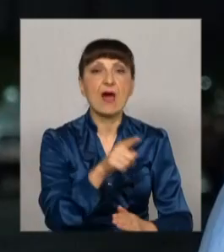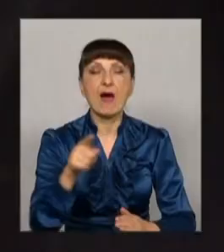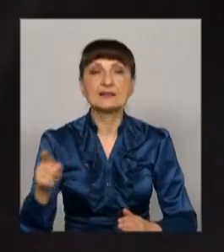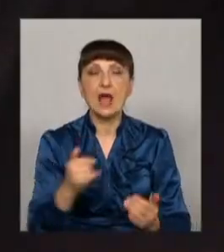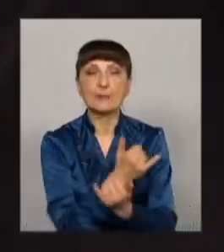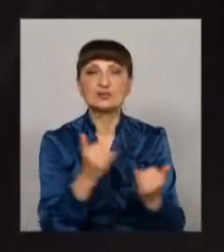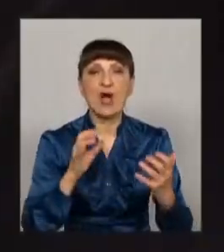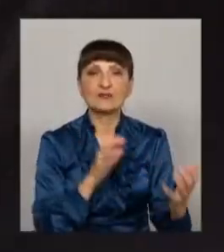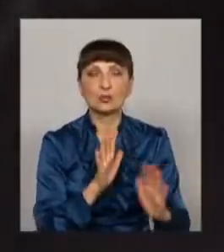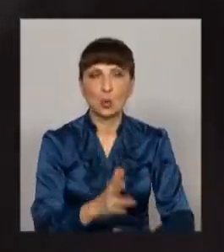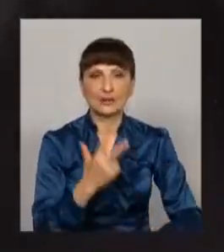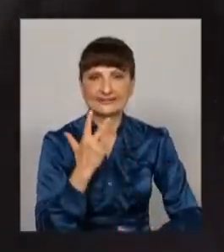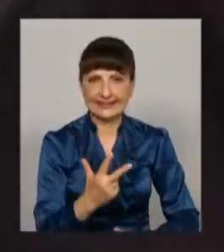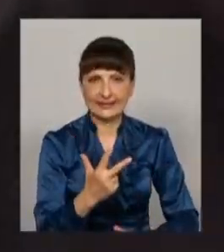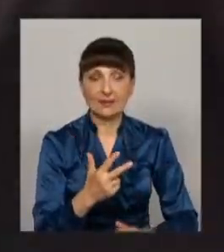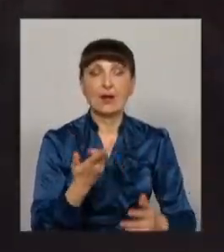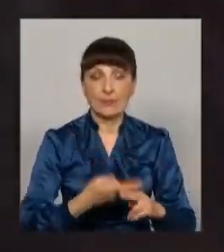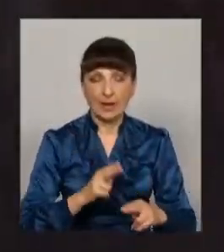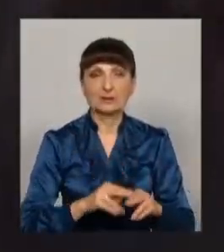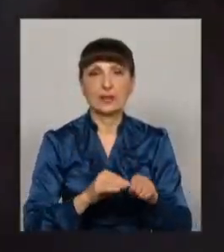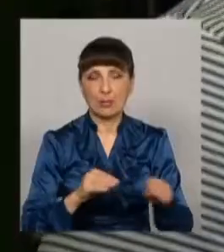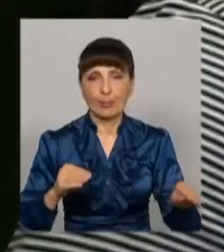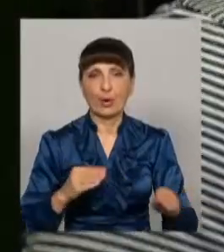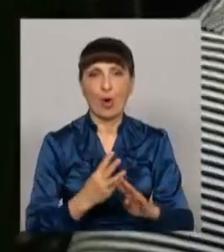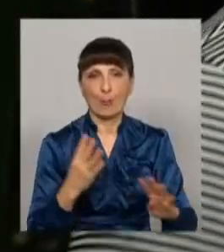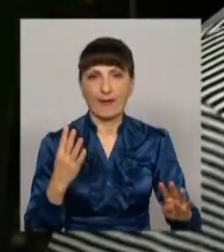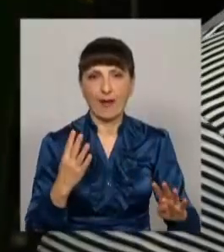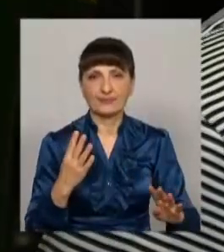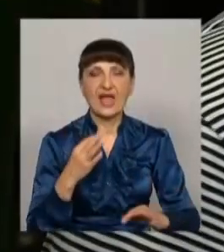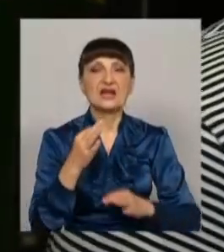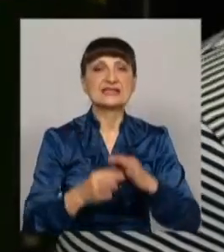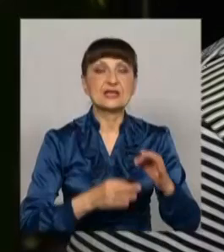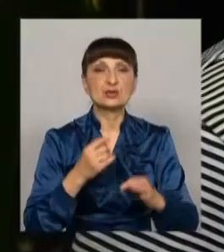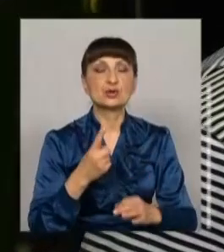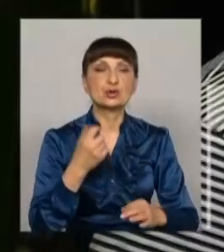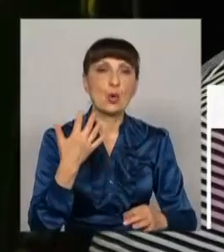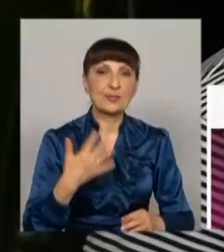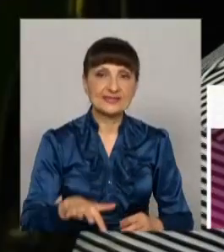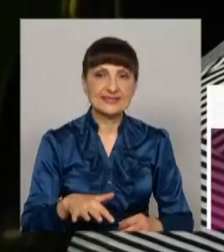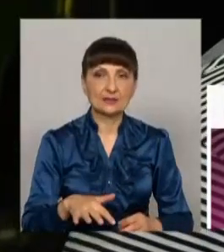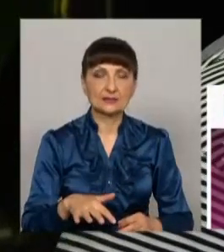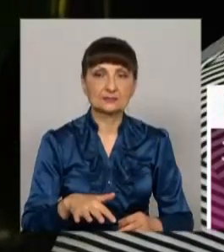обслуживаются автобусы, всего три. Оттуда и бесконечные очереди. За сутки 150 где-то вот так вот.